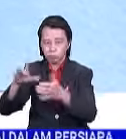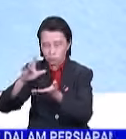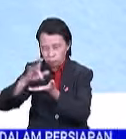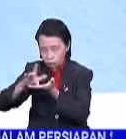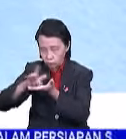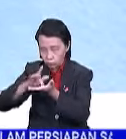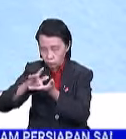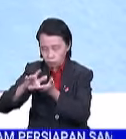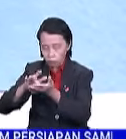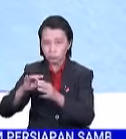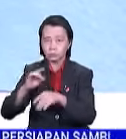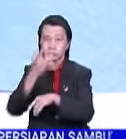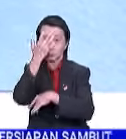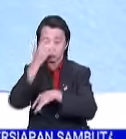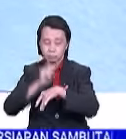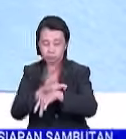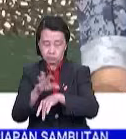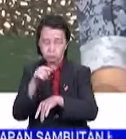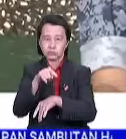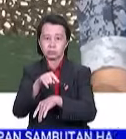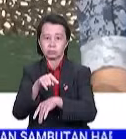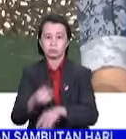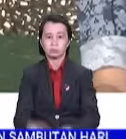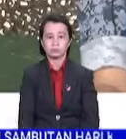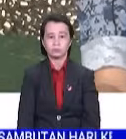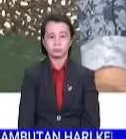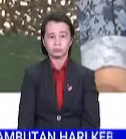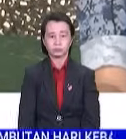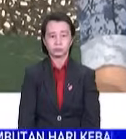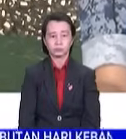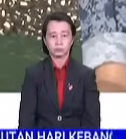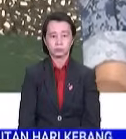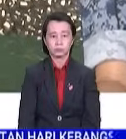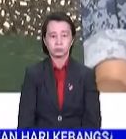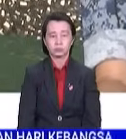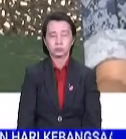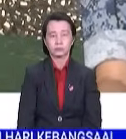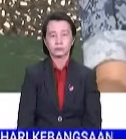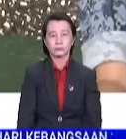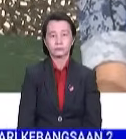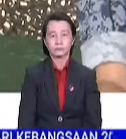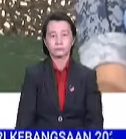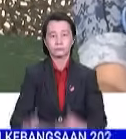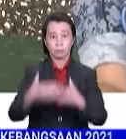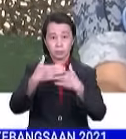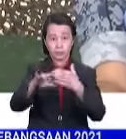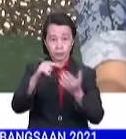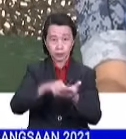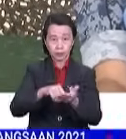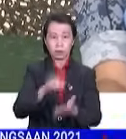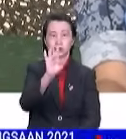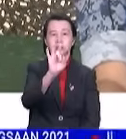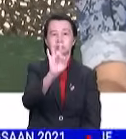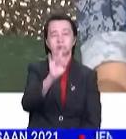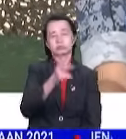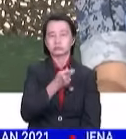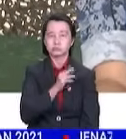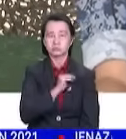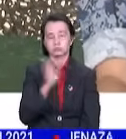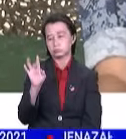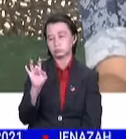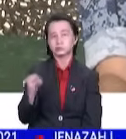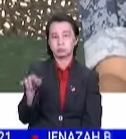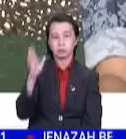vaksin wabah berkenaan Hai lepas ini hanya satu Kementerian saja